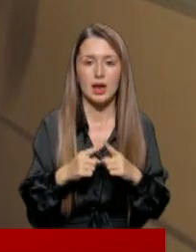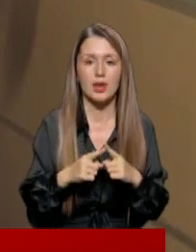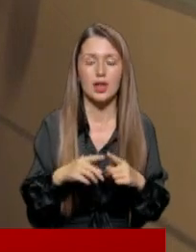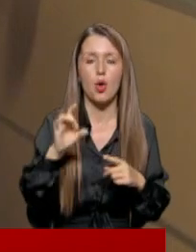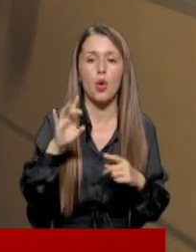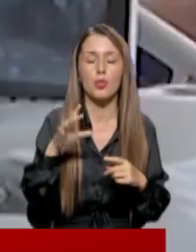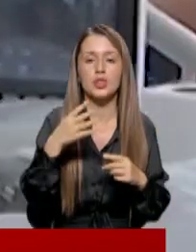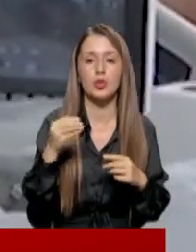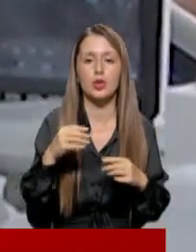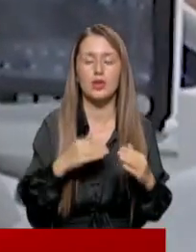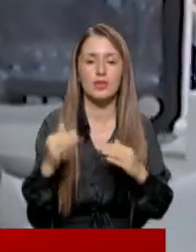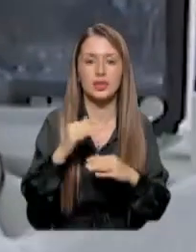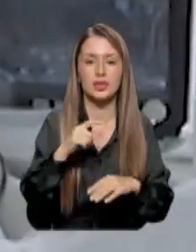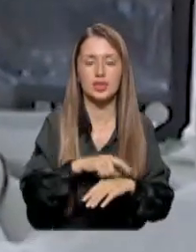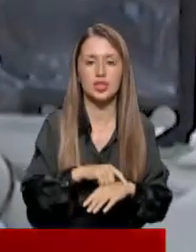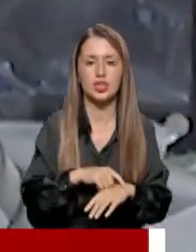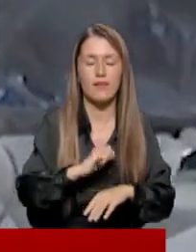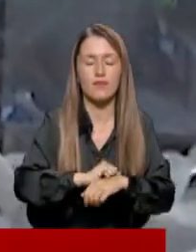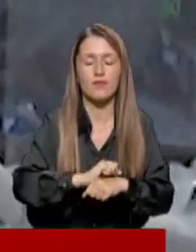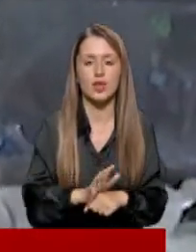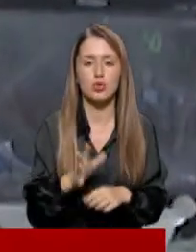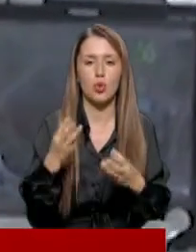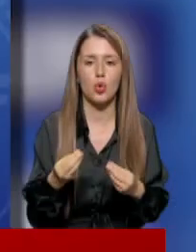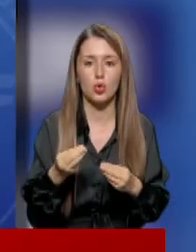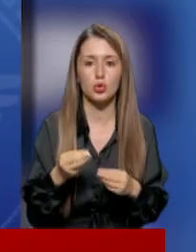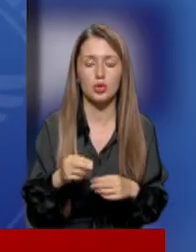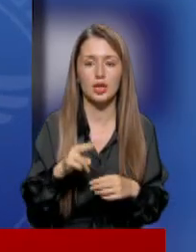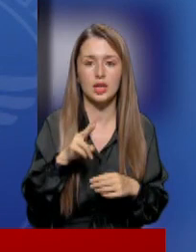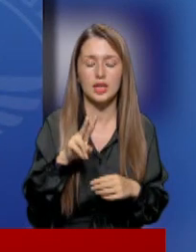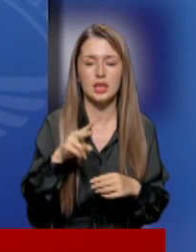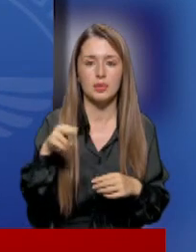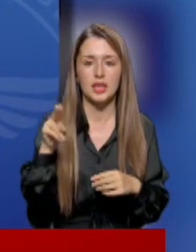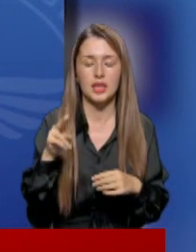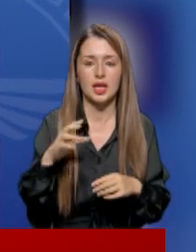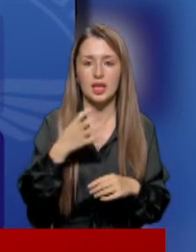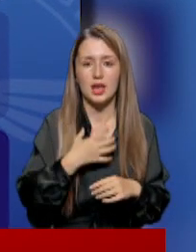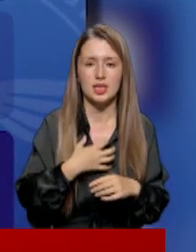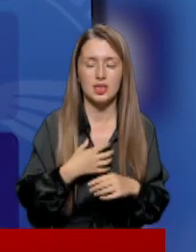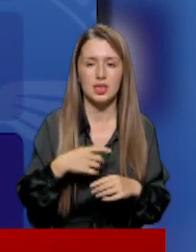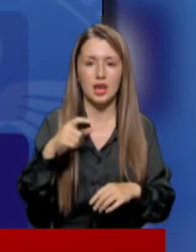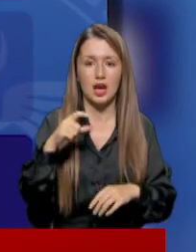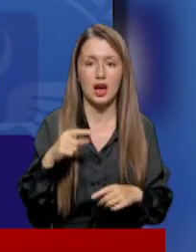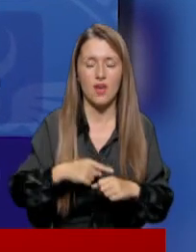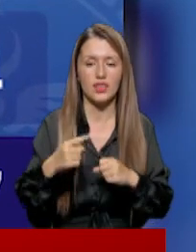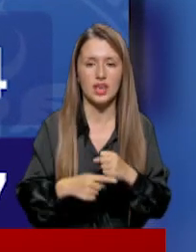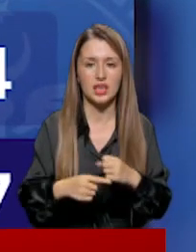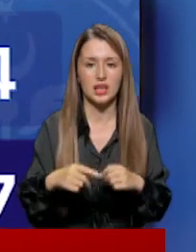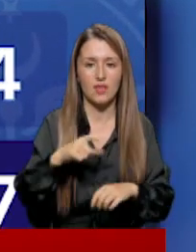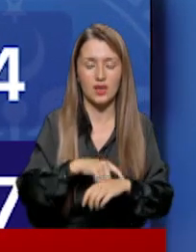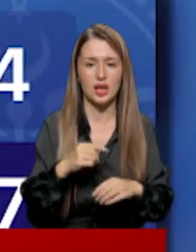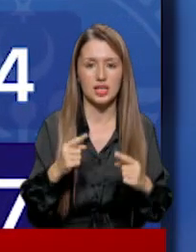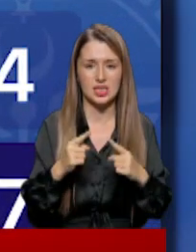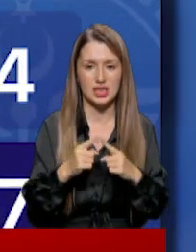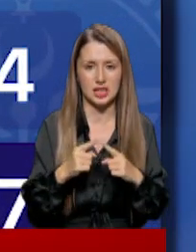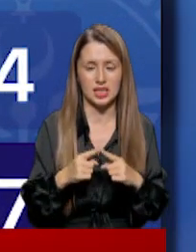15 milyondan fazla kişi virüse yakalandı. En son 27 Haziran 3 Temmuz arası haftalık vaka sayısı